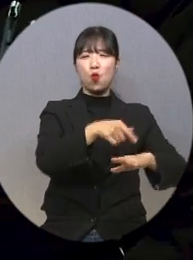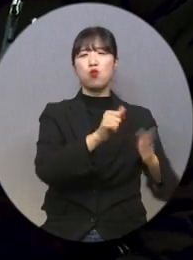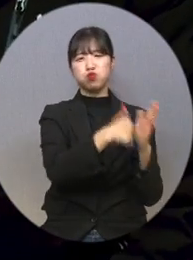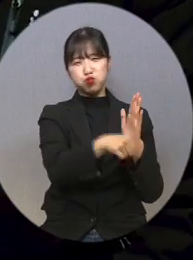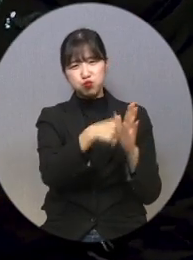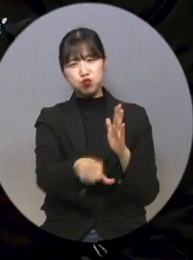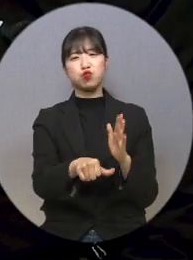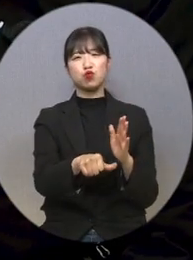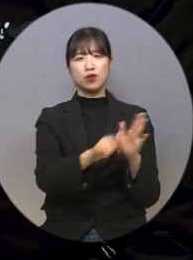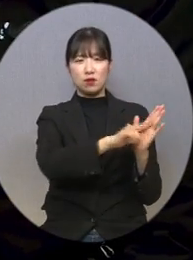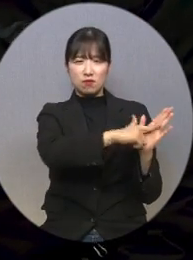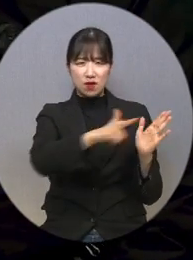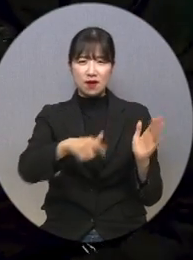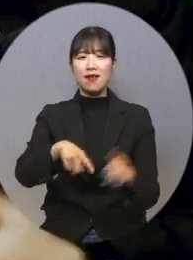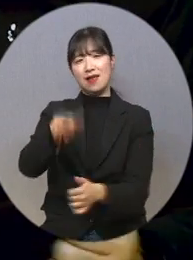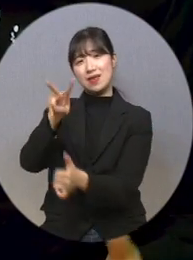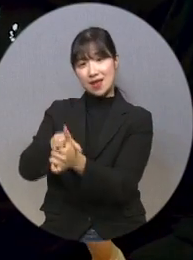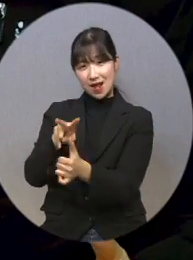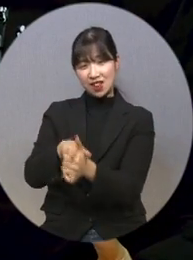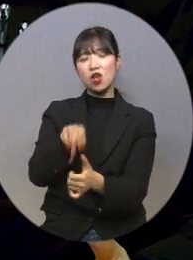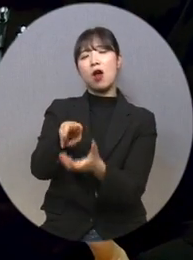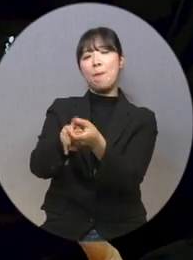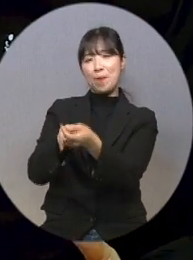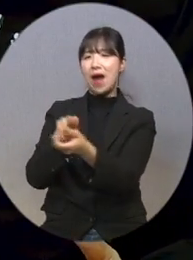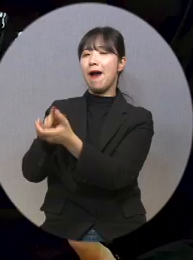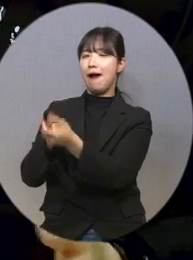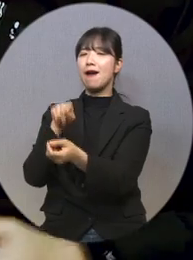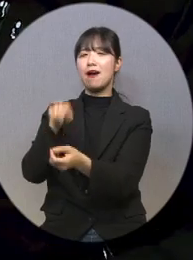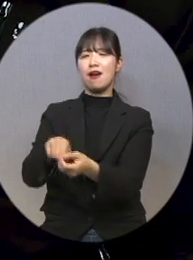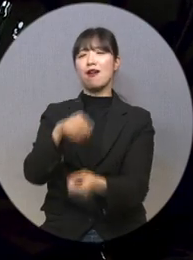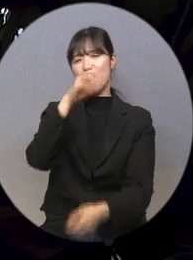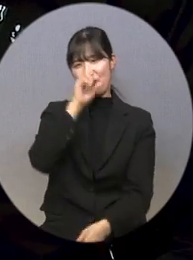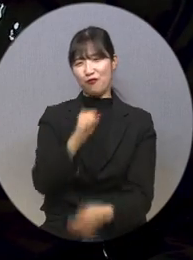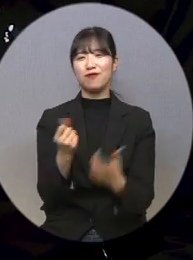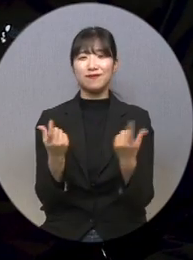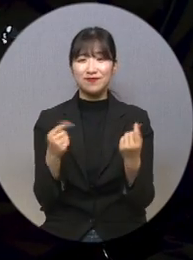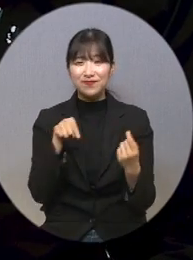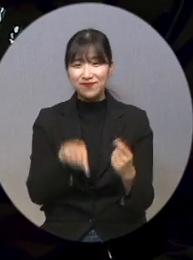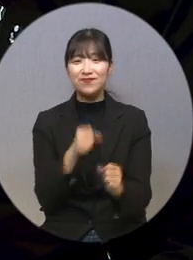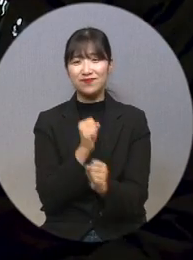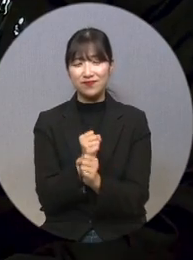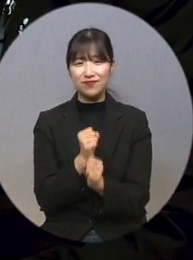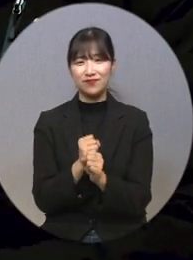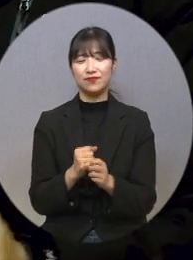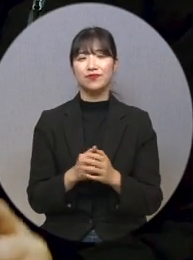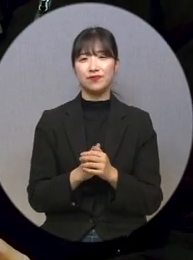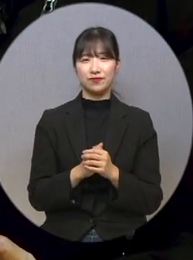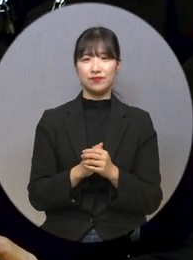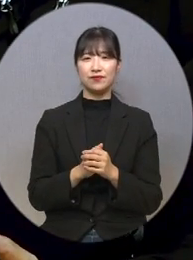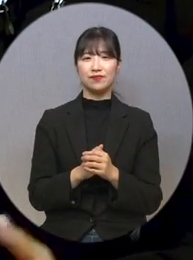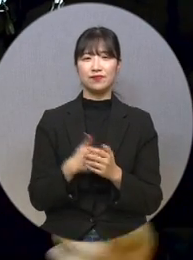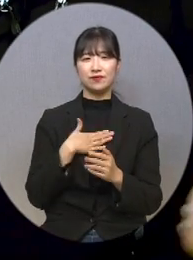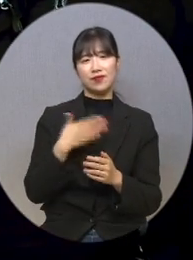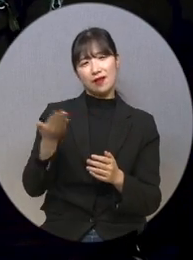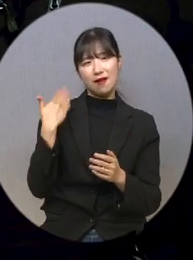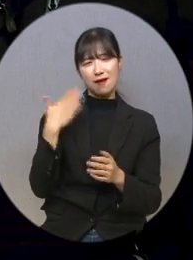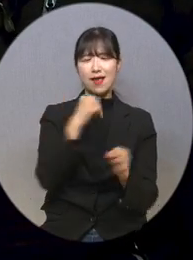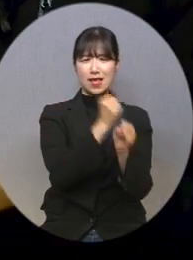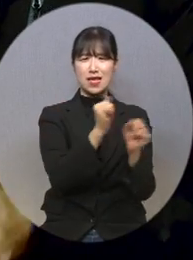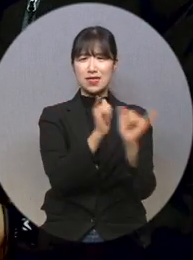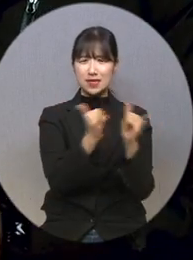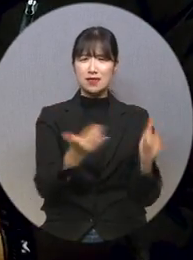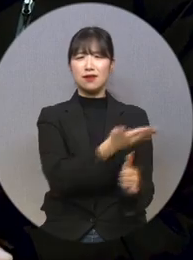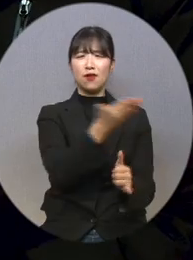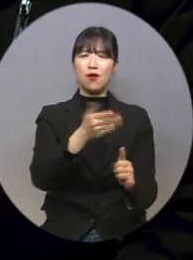농산물 남도장터에서 저희들이 팔아주려고 그렇죠. 이 자리를 만들었고요. 네. 저는 아까 우리